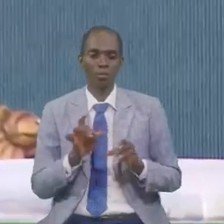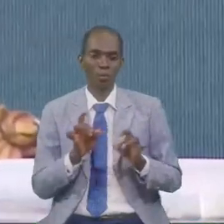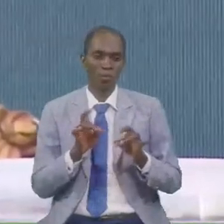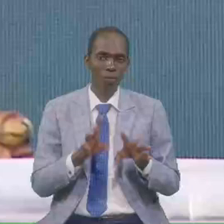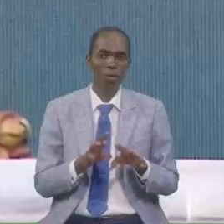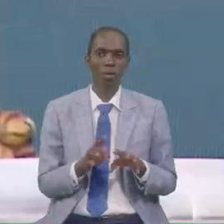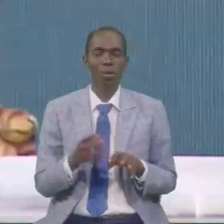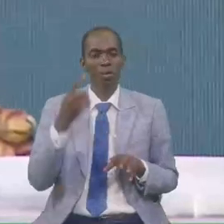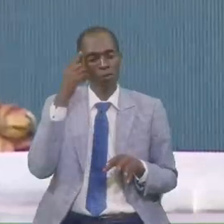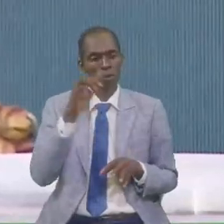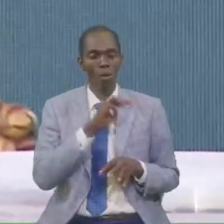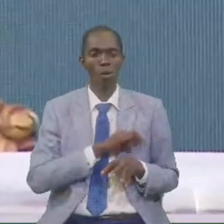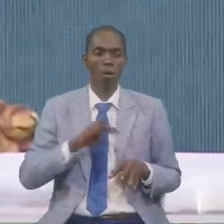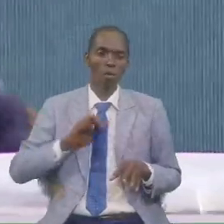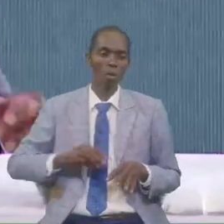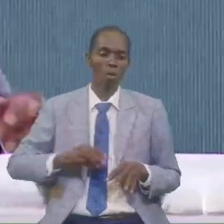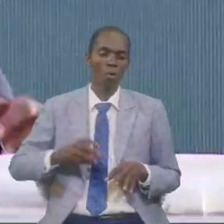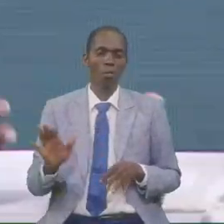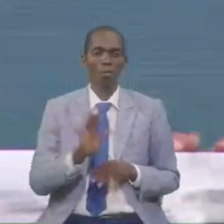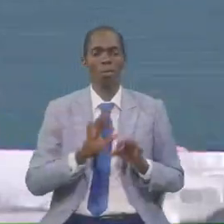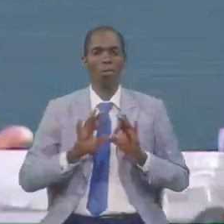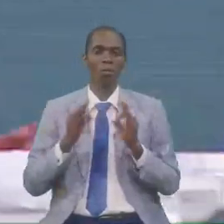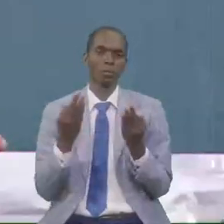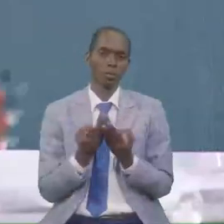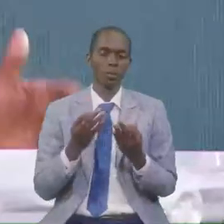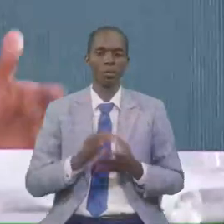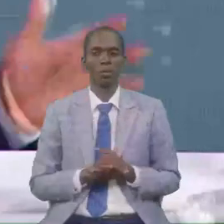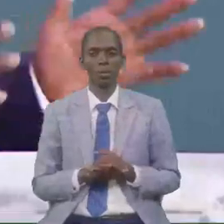La haine contre les membres de leur famille.